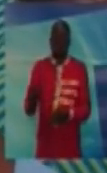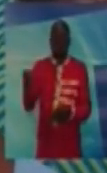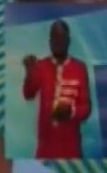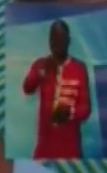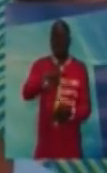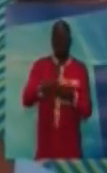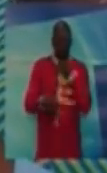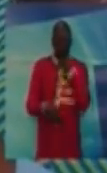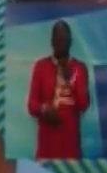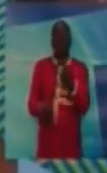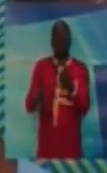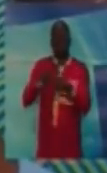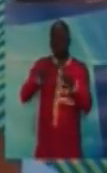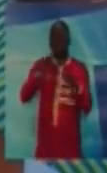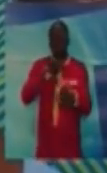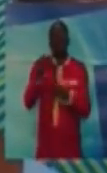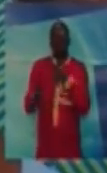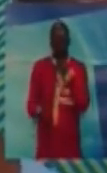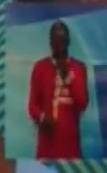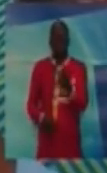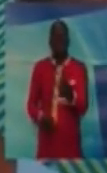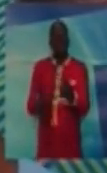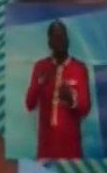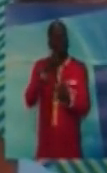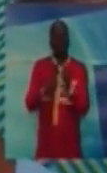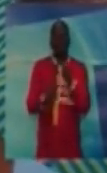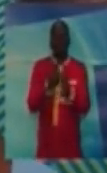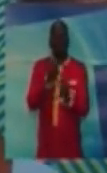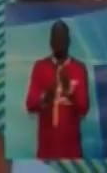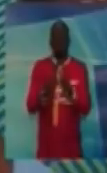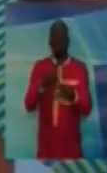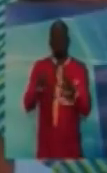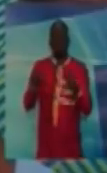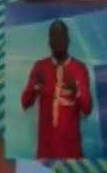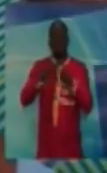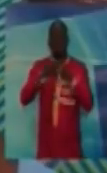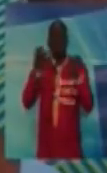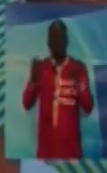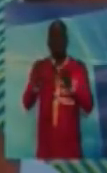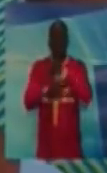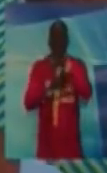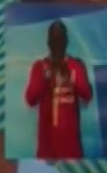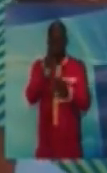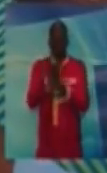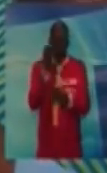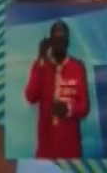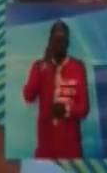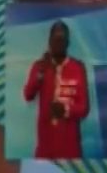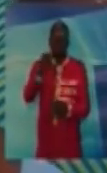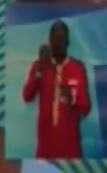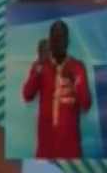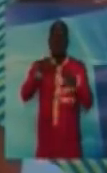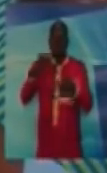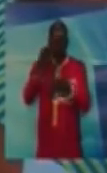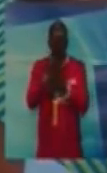vous dire ce qu'on doit dire et ne pas dire. Ça pose un problème. Mais et la presse internationale, elle, est-ce qu'ils